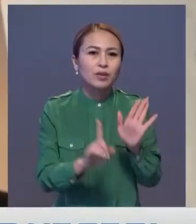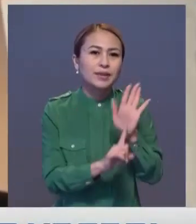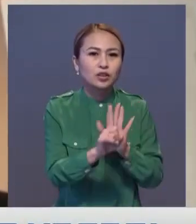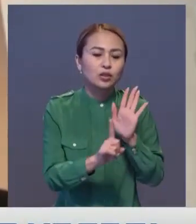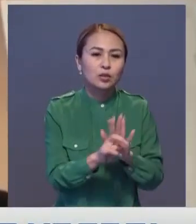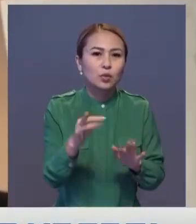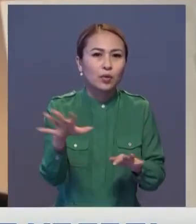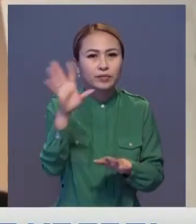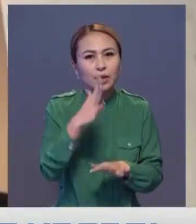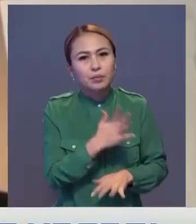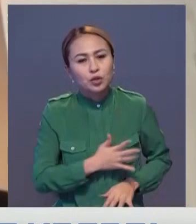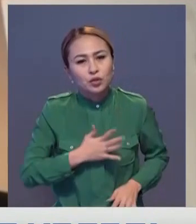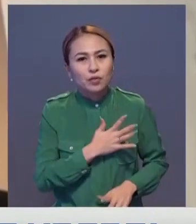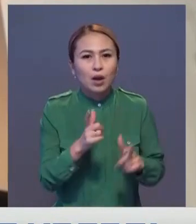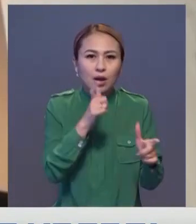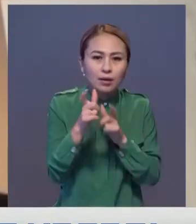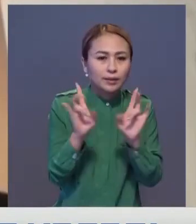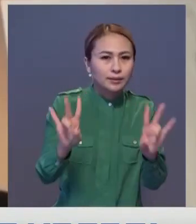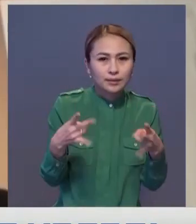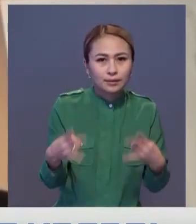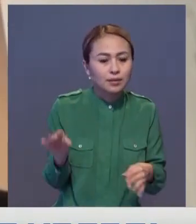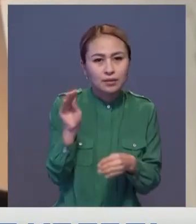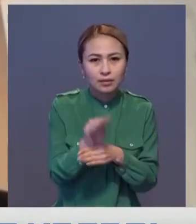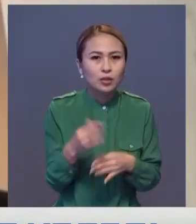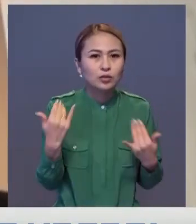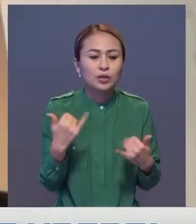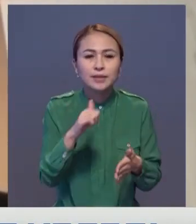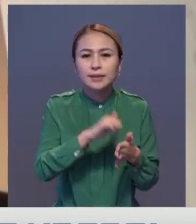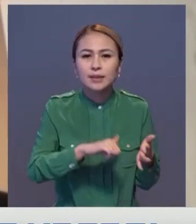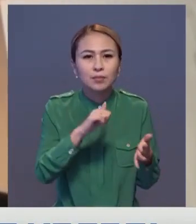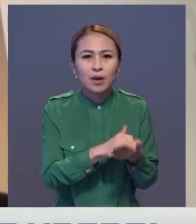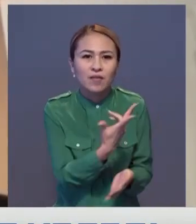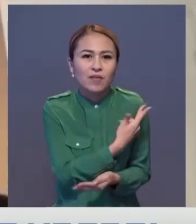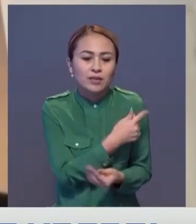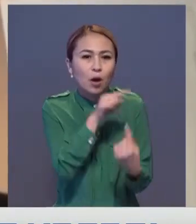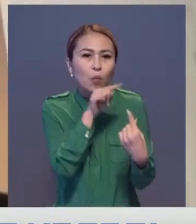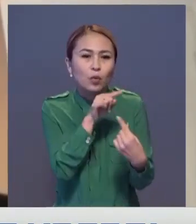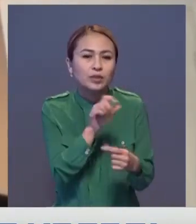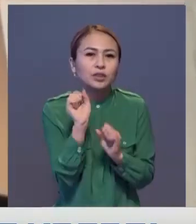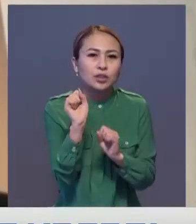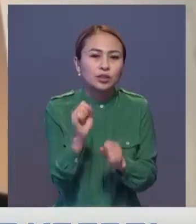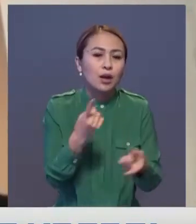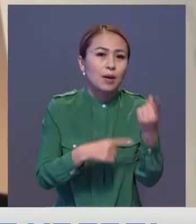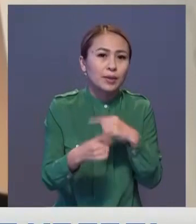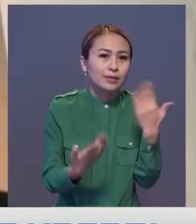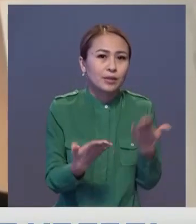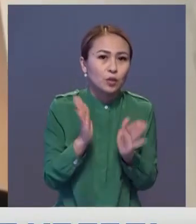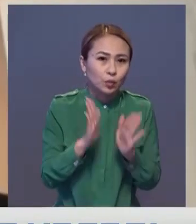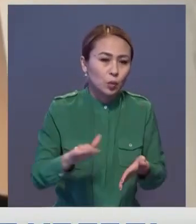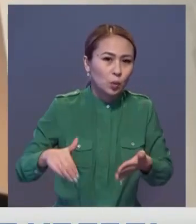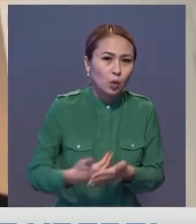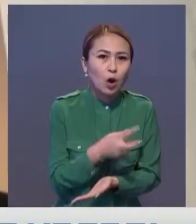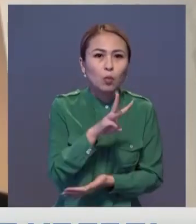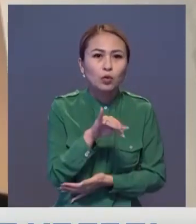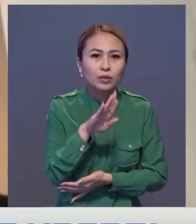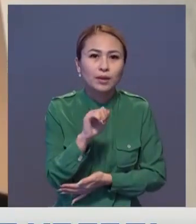Дегенмен байбаламға салып, дүрбелең туғызудың қажеті жоқ. Себебі қазіргі вакцинаға қарсы иммундық жүйеміз қалыптасса, жаңадан мутацияға